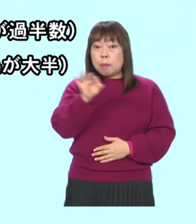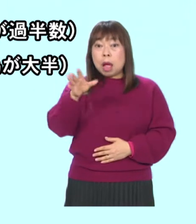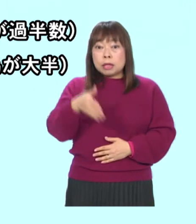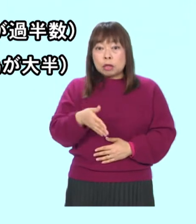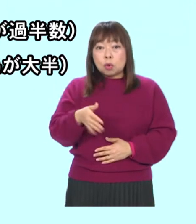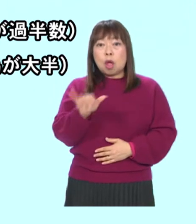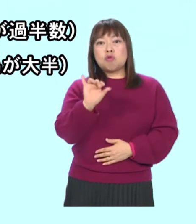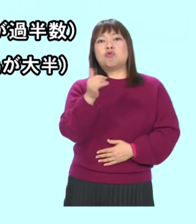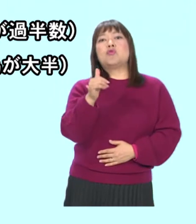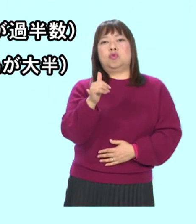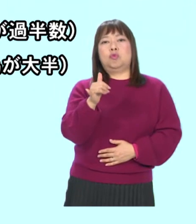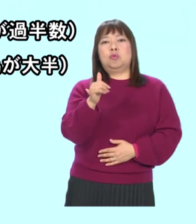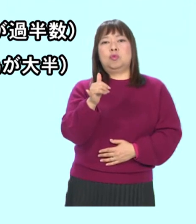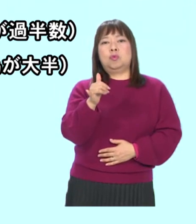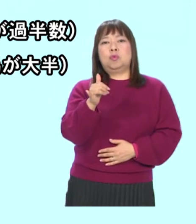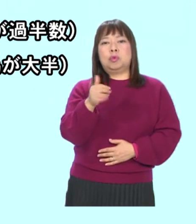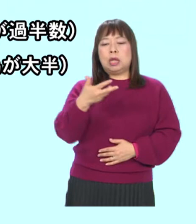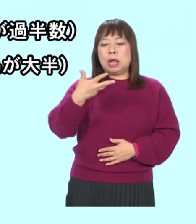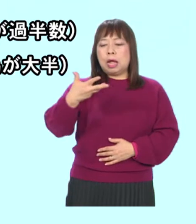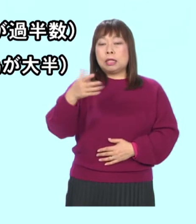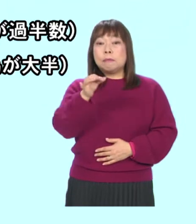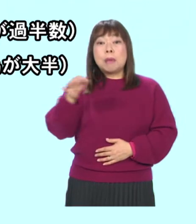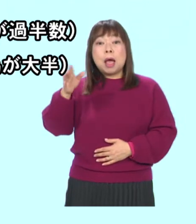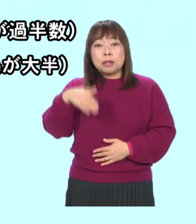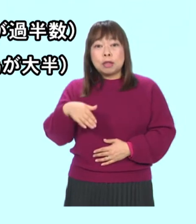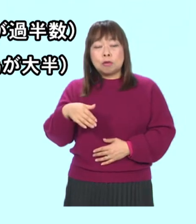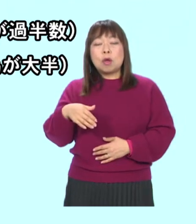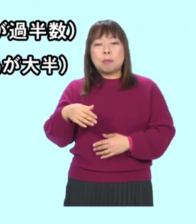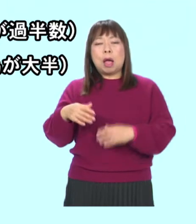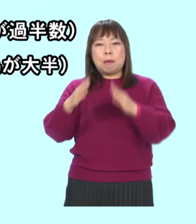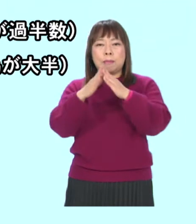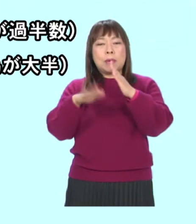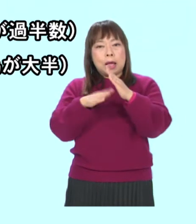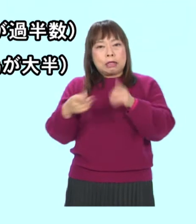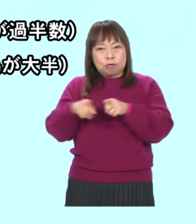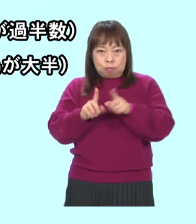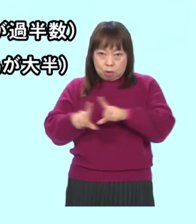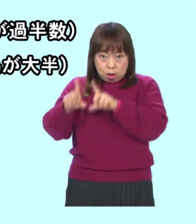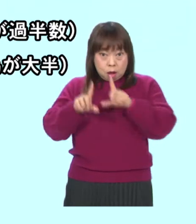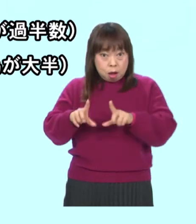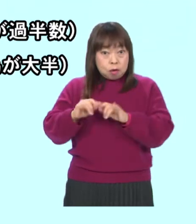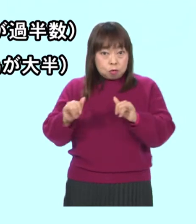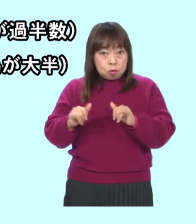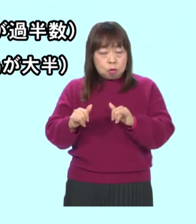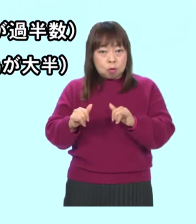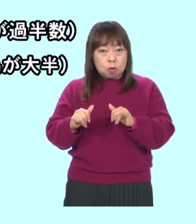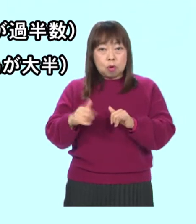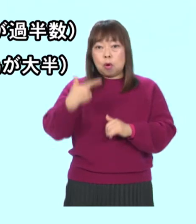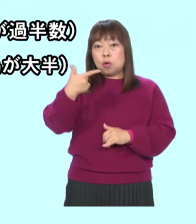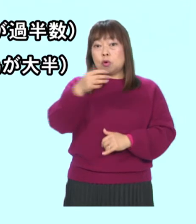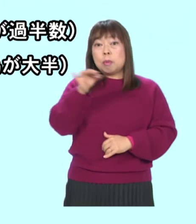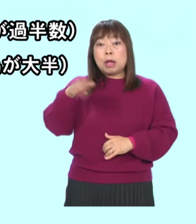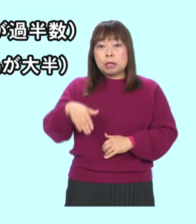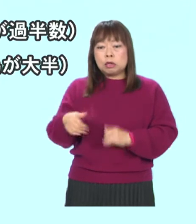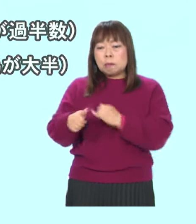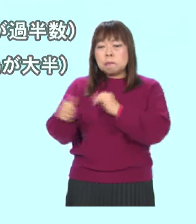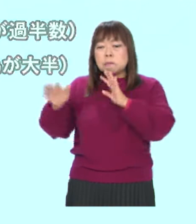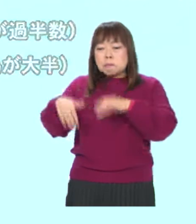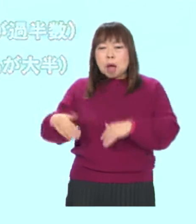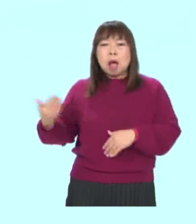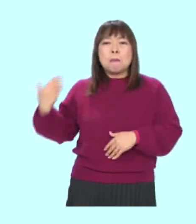婦、 8% が内縁関係者、 6% が元夫婦などとなっています